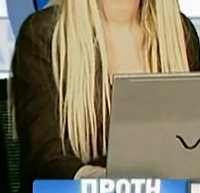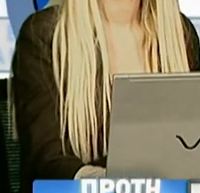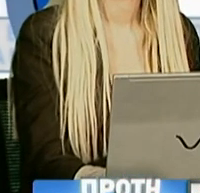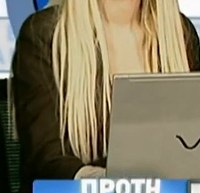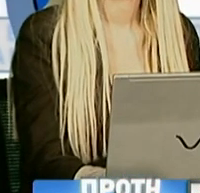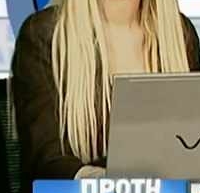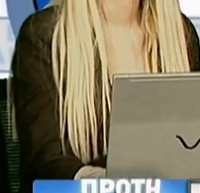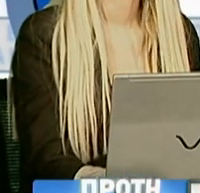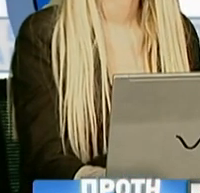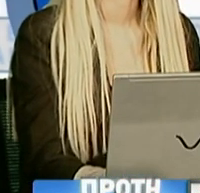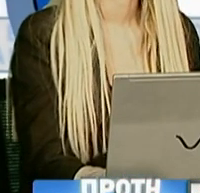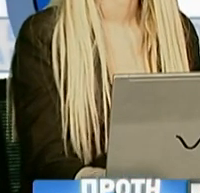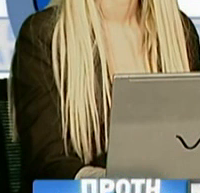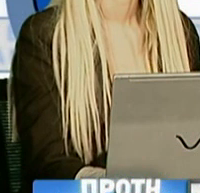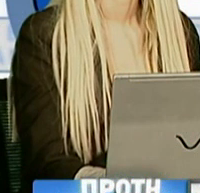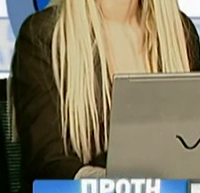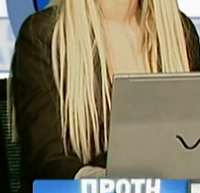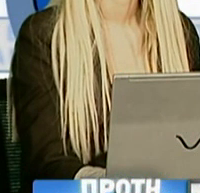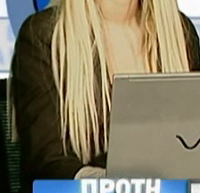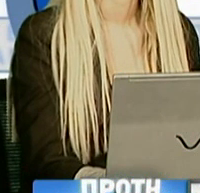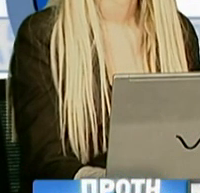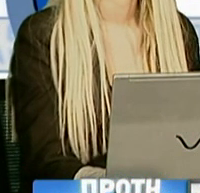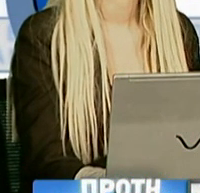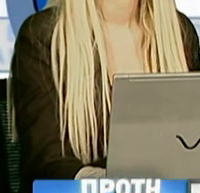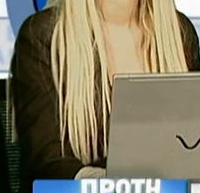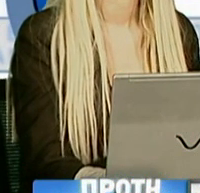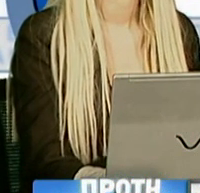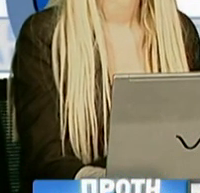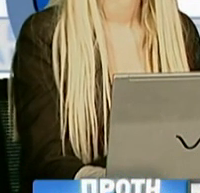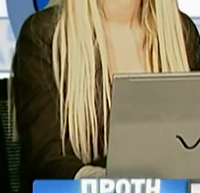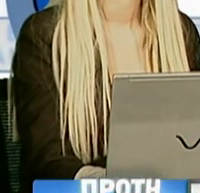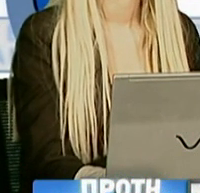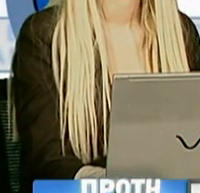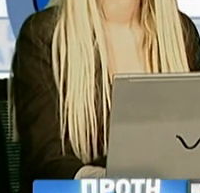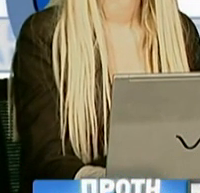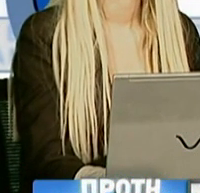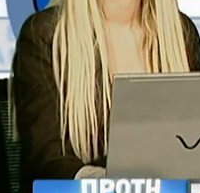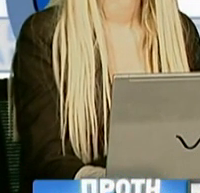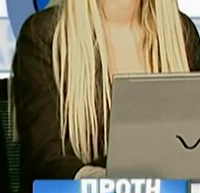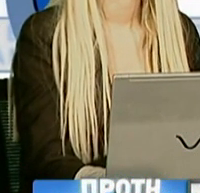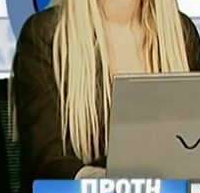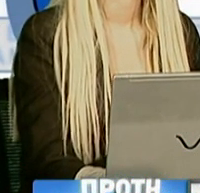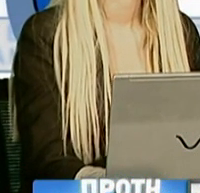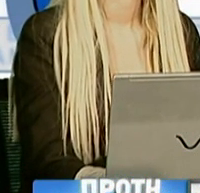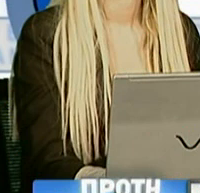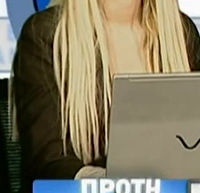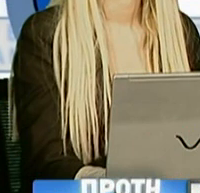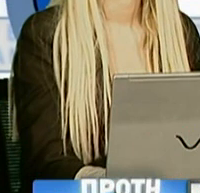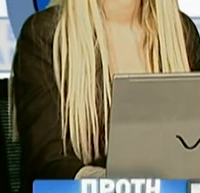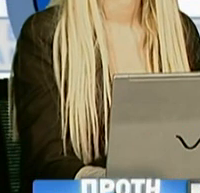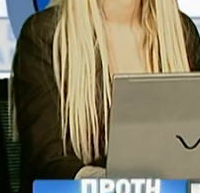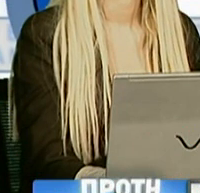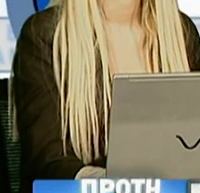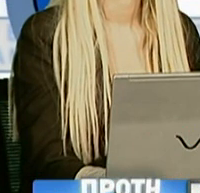και τον Υπουργό Οικονομικών Γιάννη Στουρνάρα και να περάσουμε στον Υπουργό Δημόσιας Τάξης και Προστασίας του Πολίτη, τον κύριο Νικοδένδια, ο